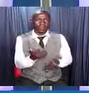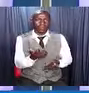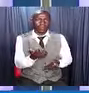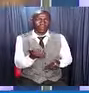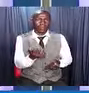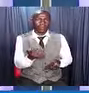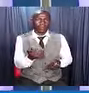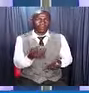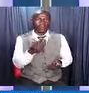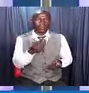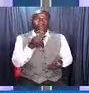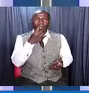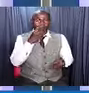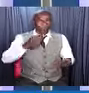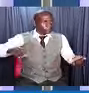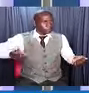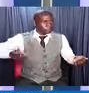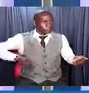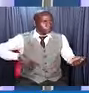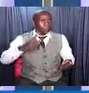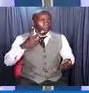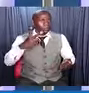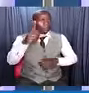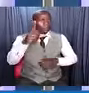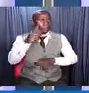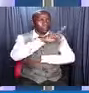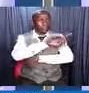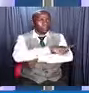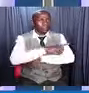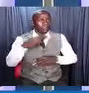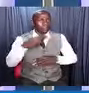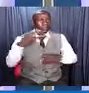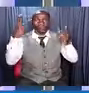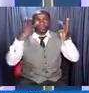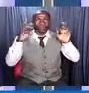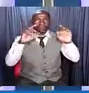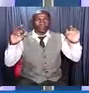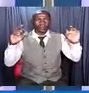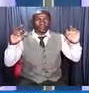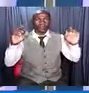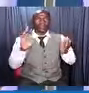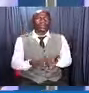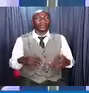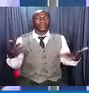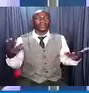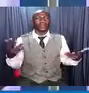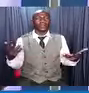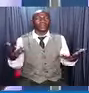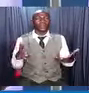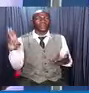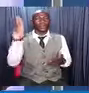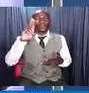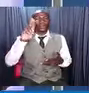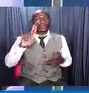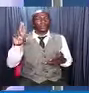unatembea bila wasiwasi. For 2 days you can take it and be okay. Hallelujah. Hallelujah. Tulikuwa tukaila